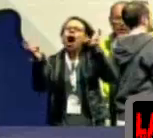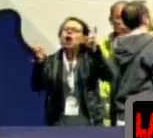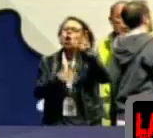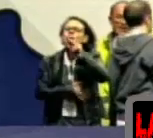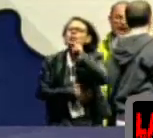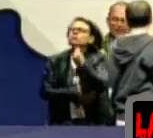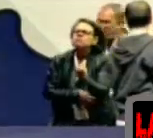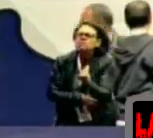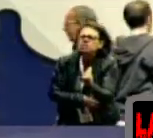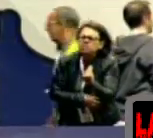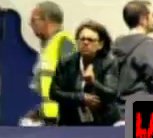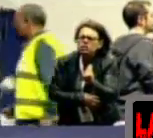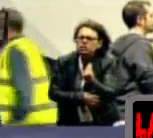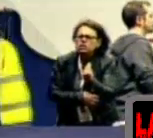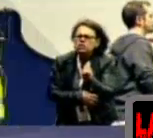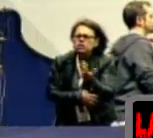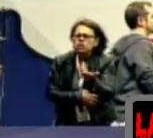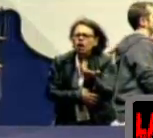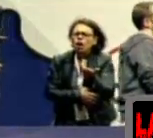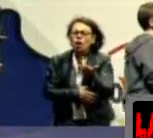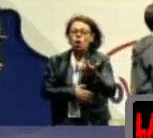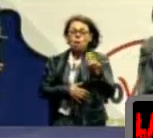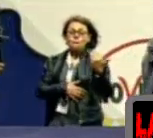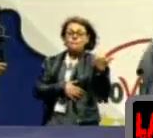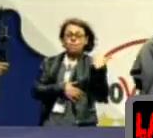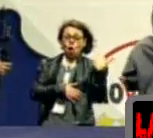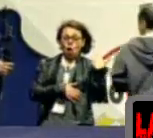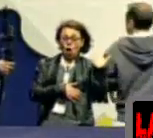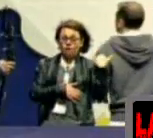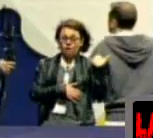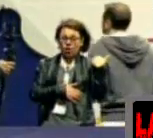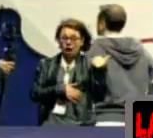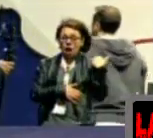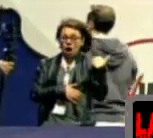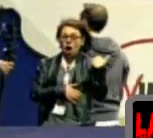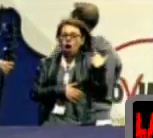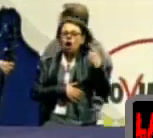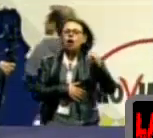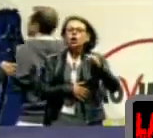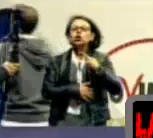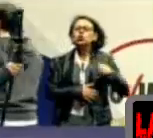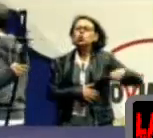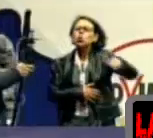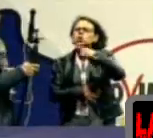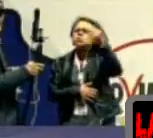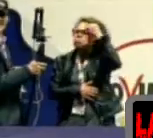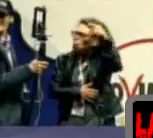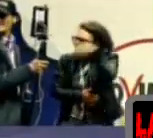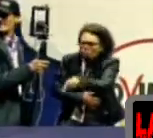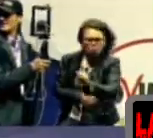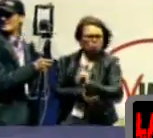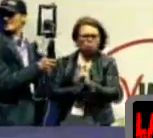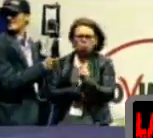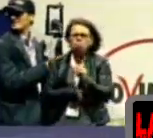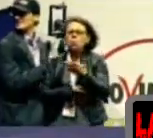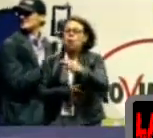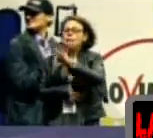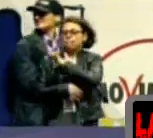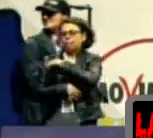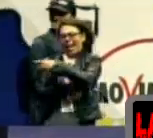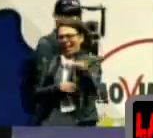fino a poco tempo fa erano assolutamente ignorati e merito nostro e ce ne prendiamo tutto il merito